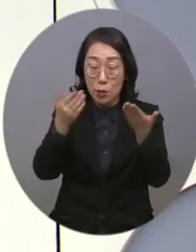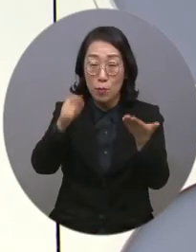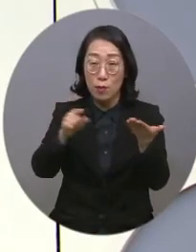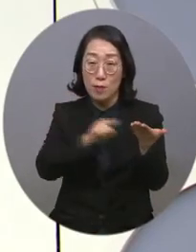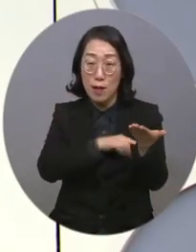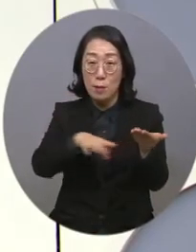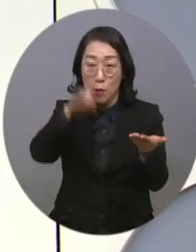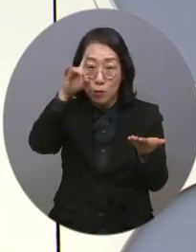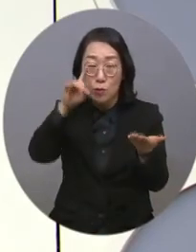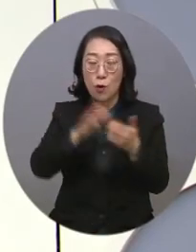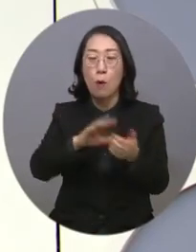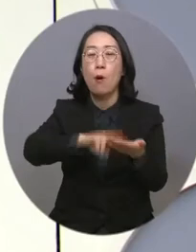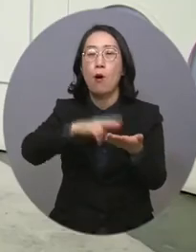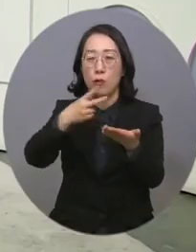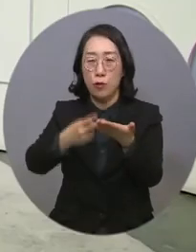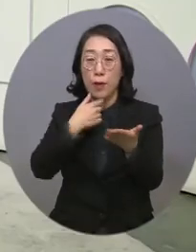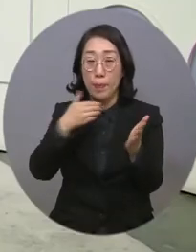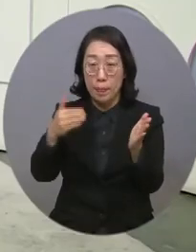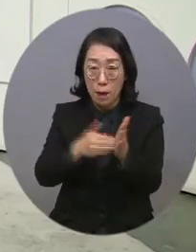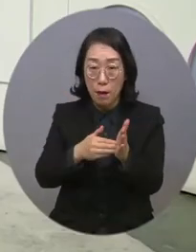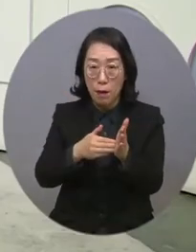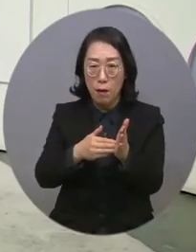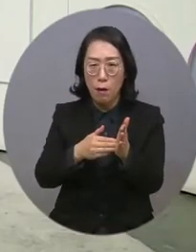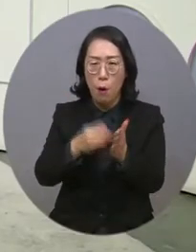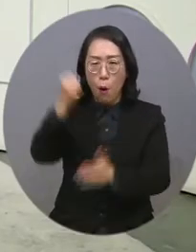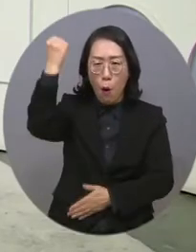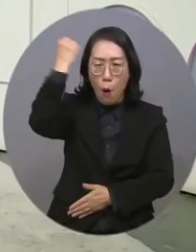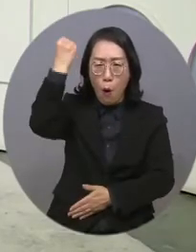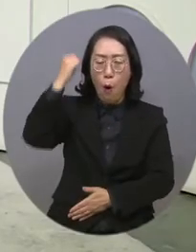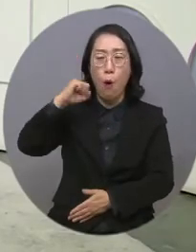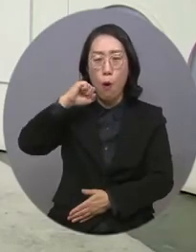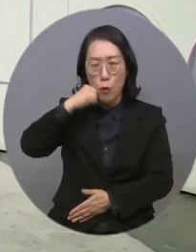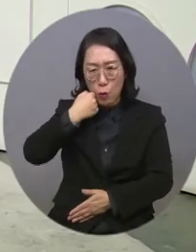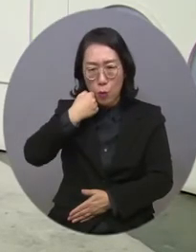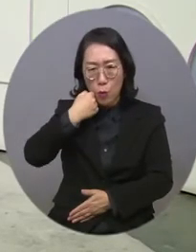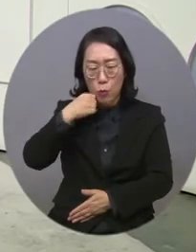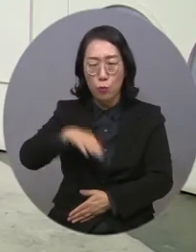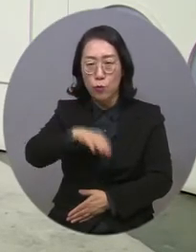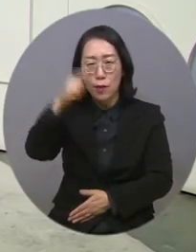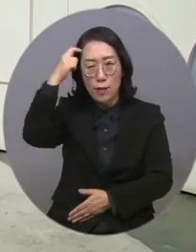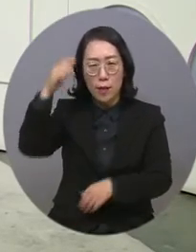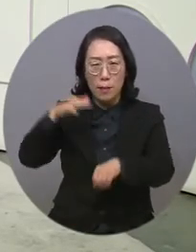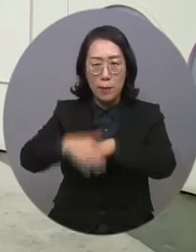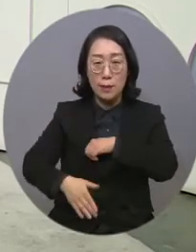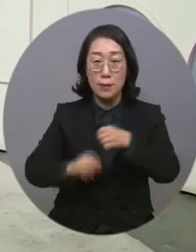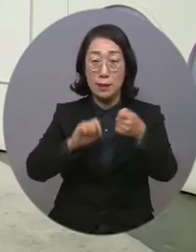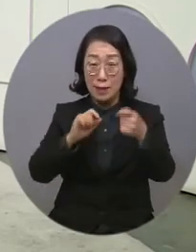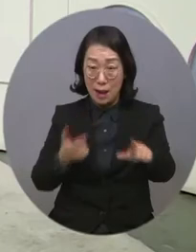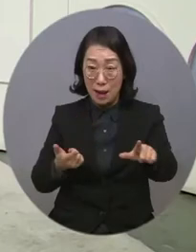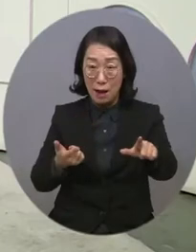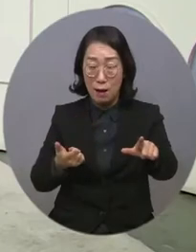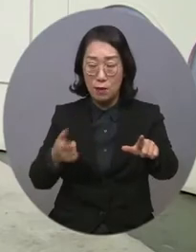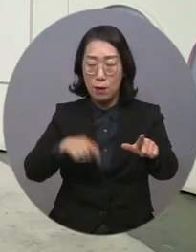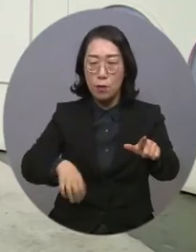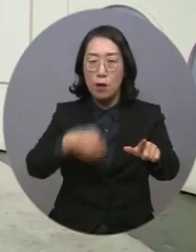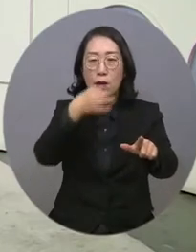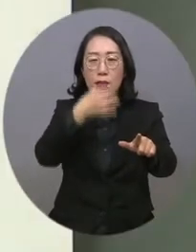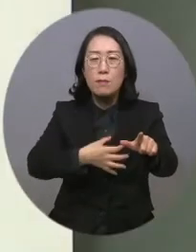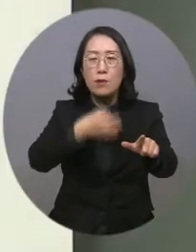번역했는데 정말 어렵기도 하고 또 그 우리하고 이제 철학이 좀 다르고 사상이 다른 그런 게 많이 들어가지고 상당히